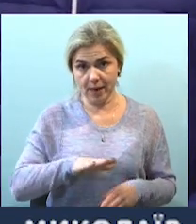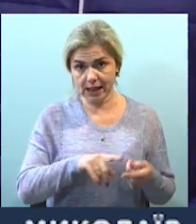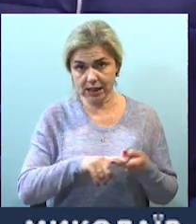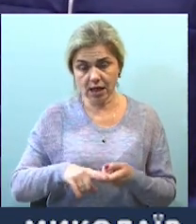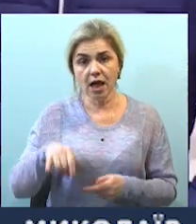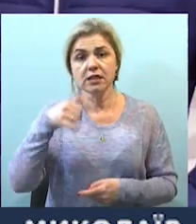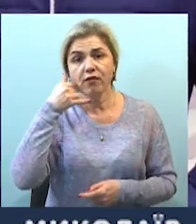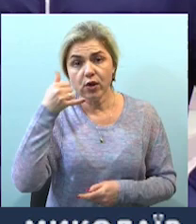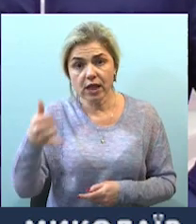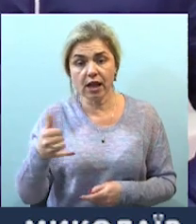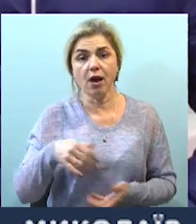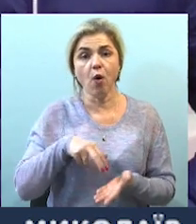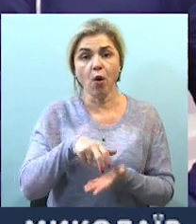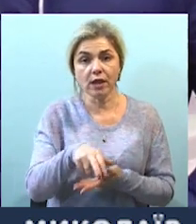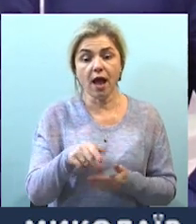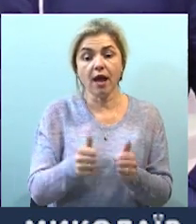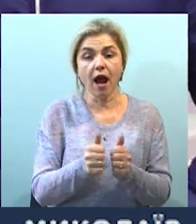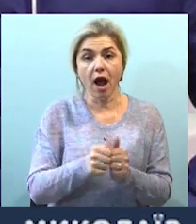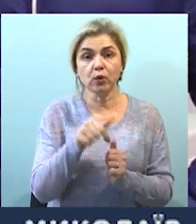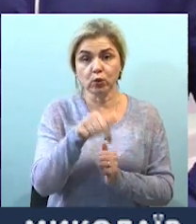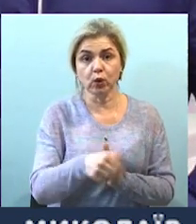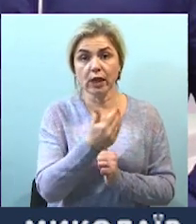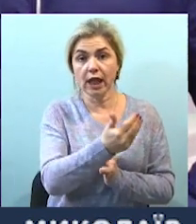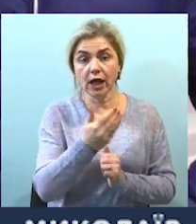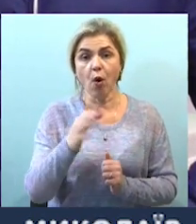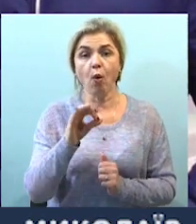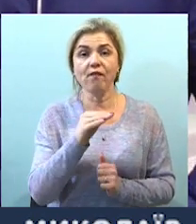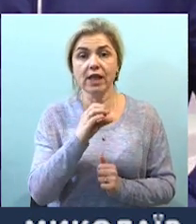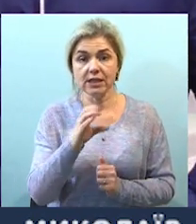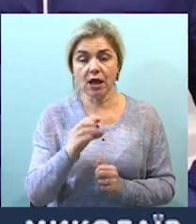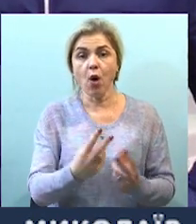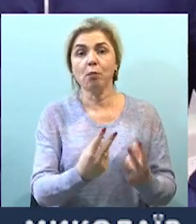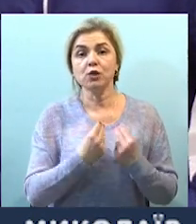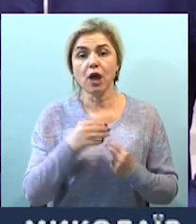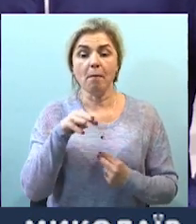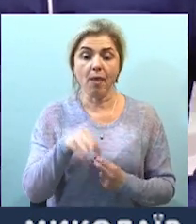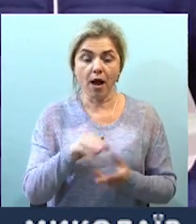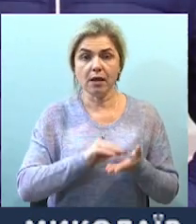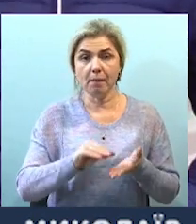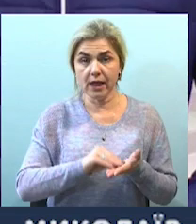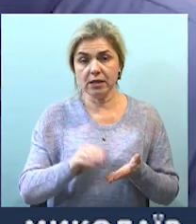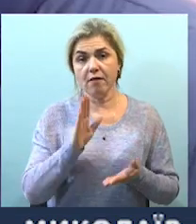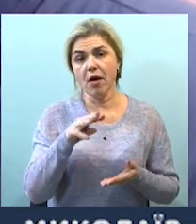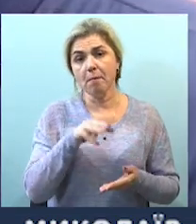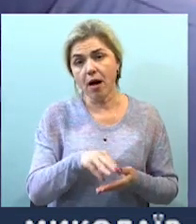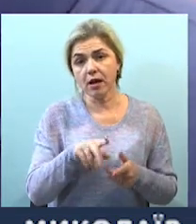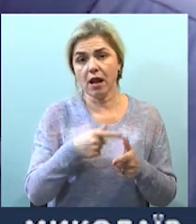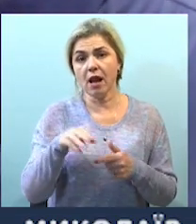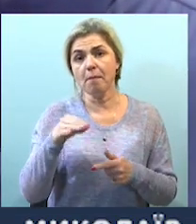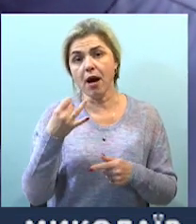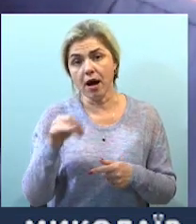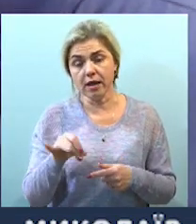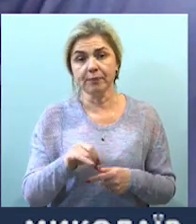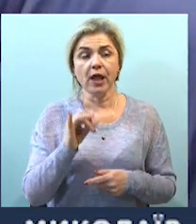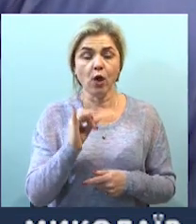Дзвонили, ходили, от тут рядом знаходиться їх офіс. Ми обращались письменно в марті або в маї місяці. Вони нам давали письмо. Ігор Пасічний